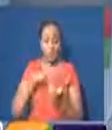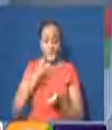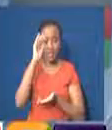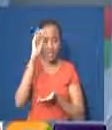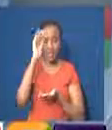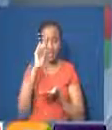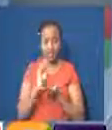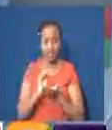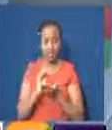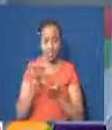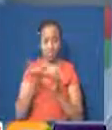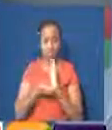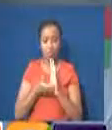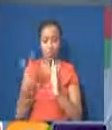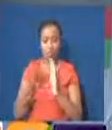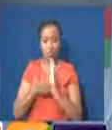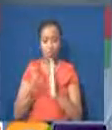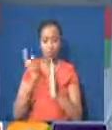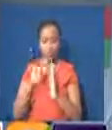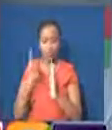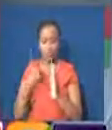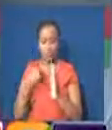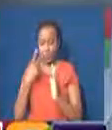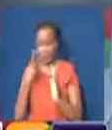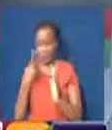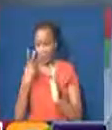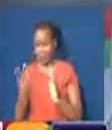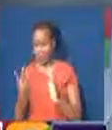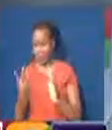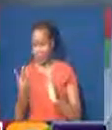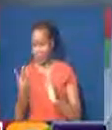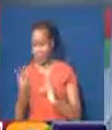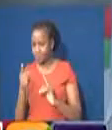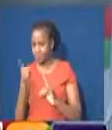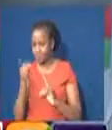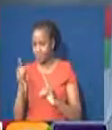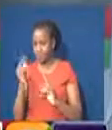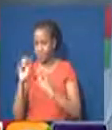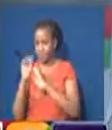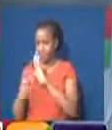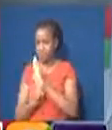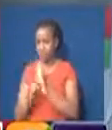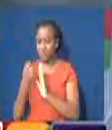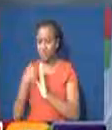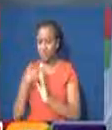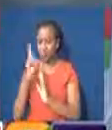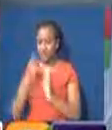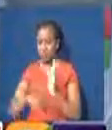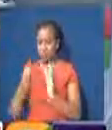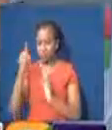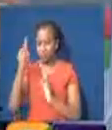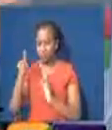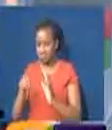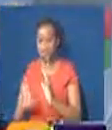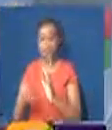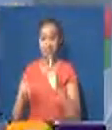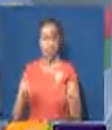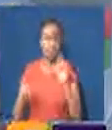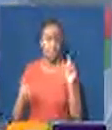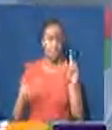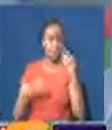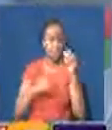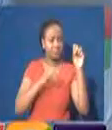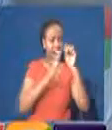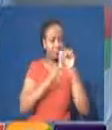Ile tunafanya ni kuchukua strand kutoka kwa somo lingine na kuweka kwa somo